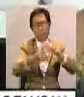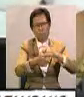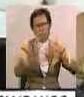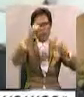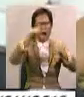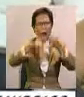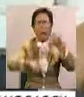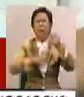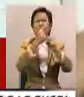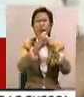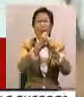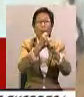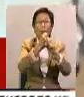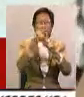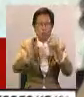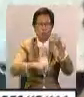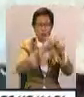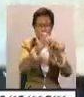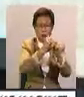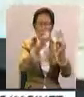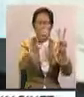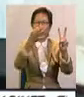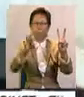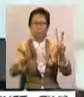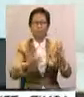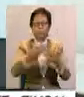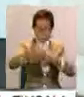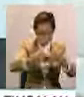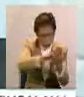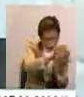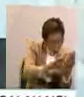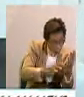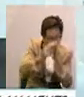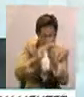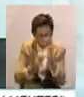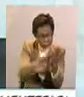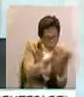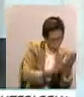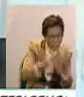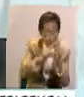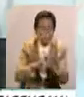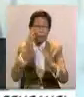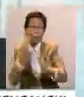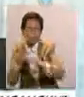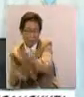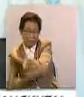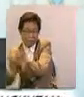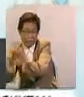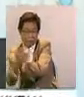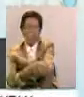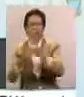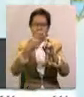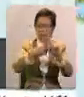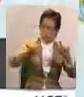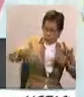hadapan. Sebab prosesnya adalah proses menggubal. Sebelum kita gubal, kita kena ambil pengalaman negara lain dari